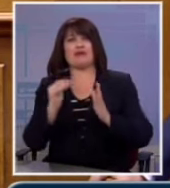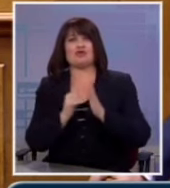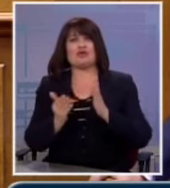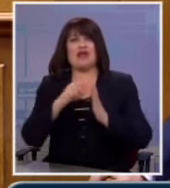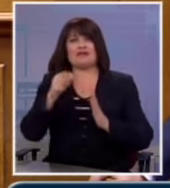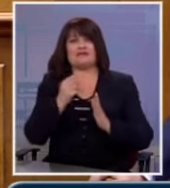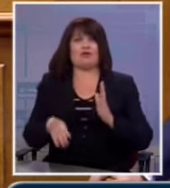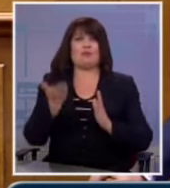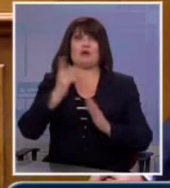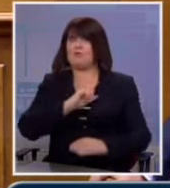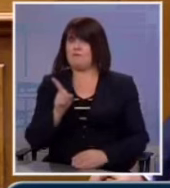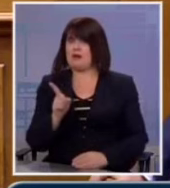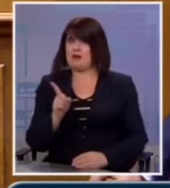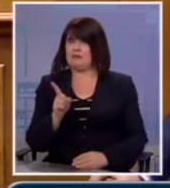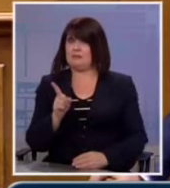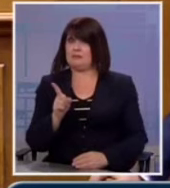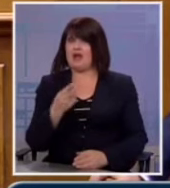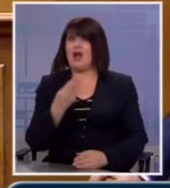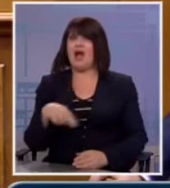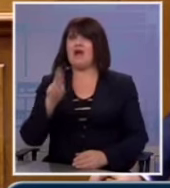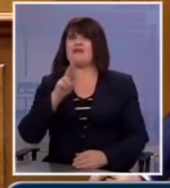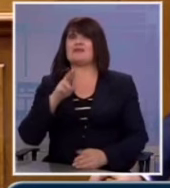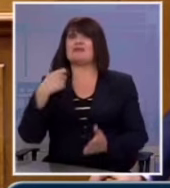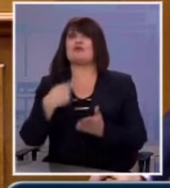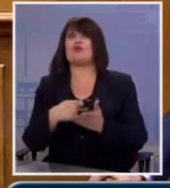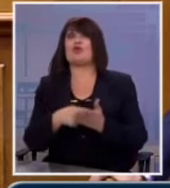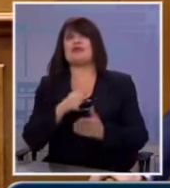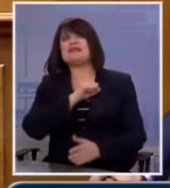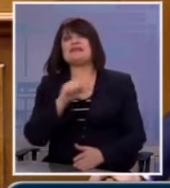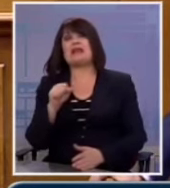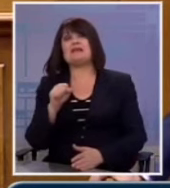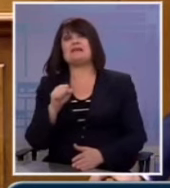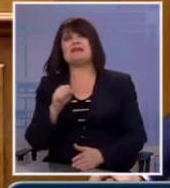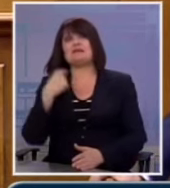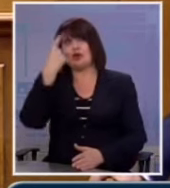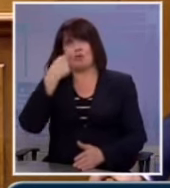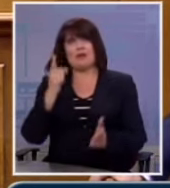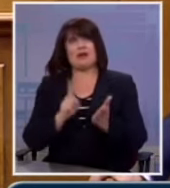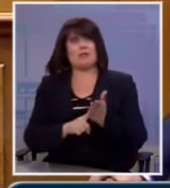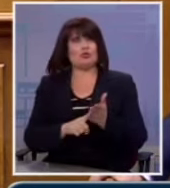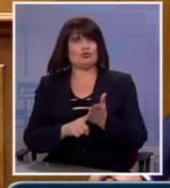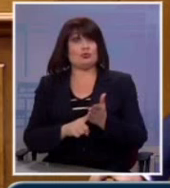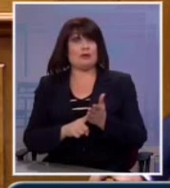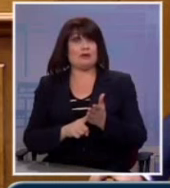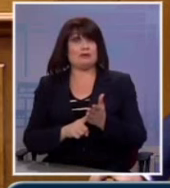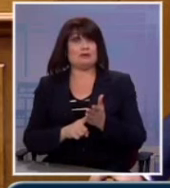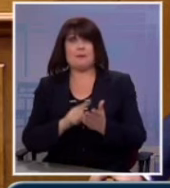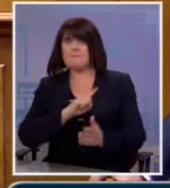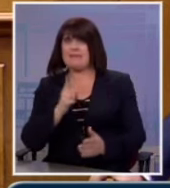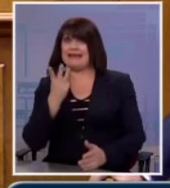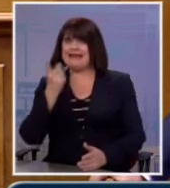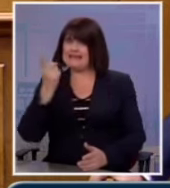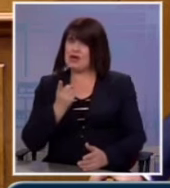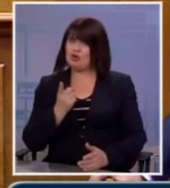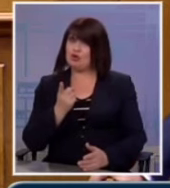ευρώ. Την αύξηση της φορολόγησης, την αύξηση του συντελεστή φορολόγηση νομικών προσώπων κατά